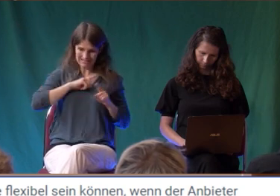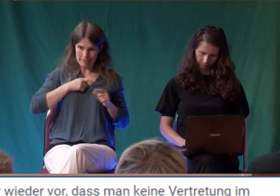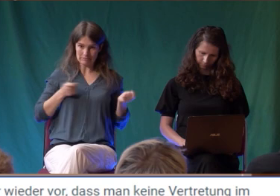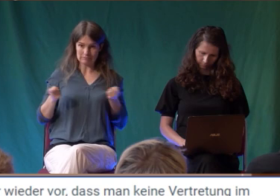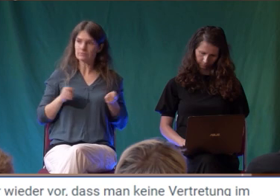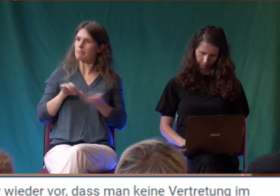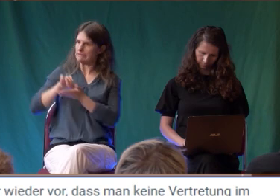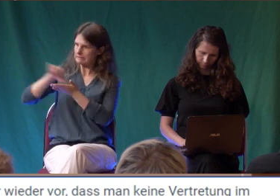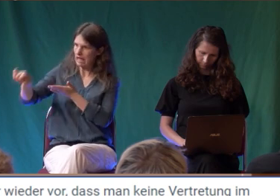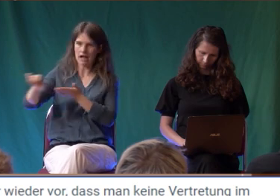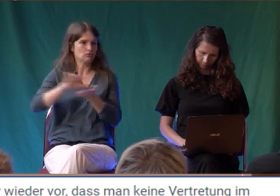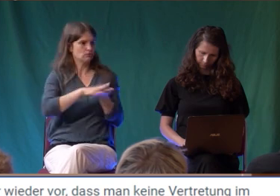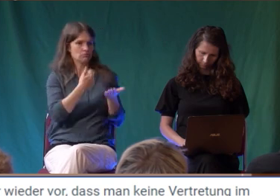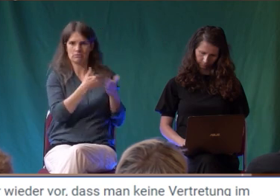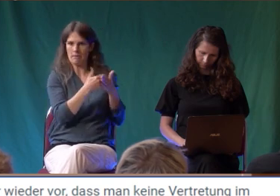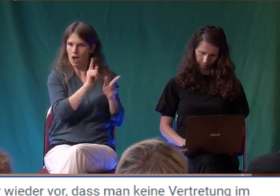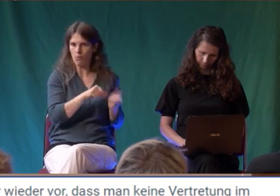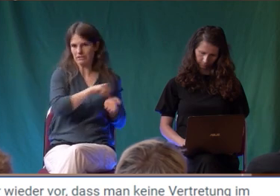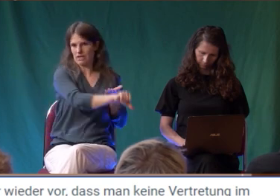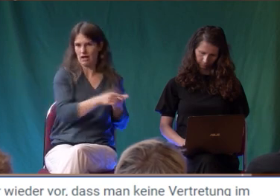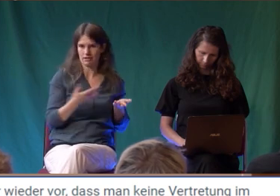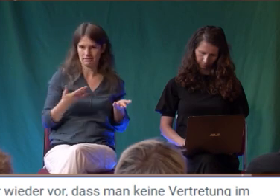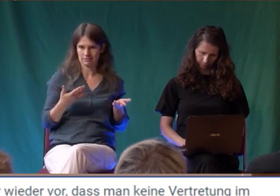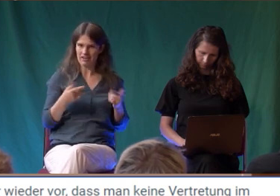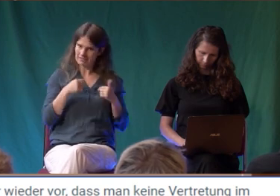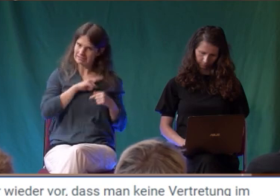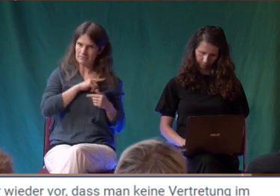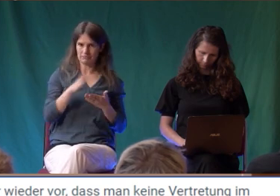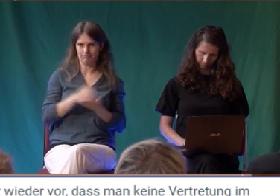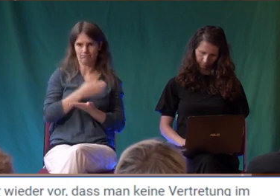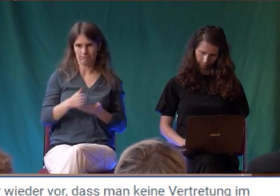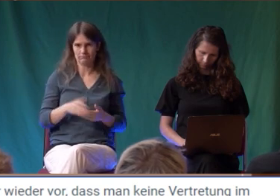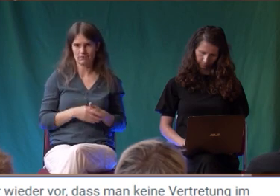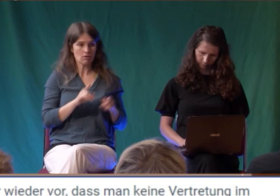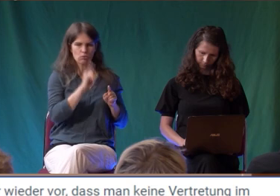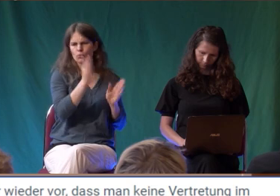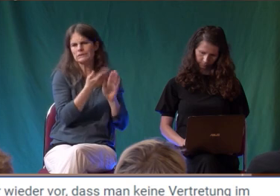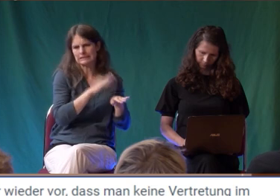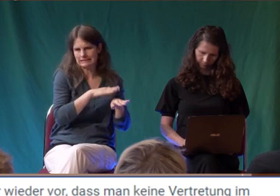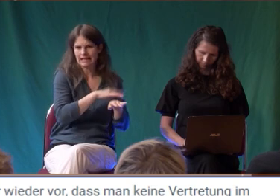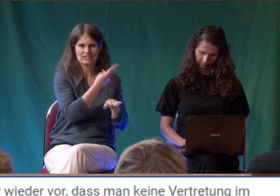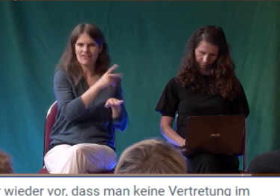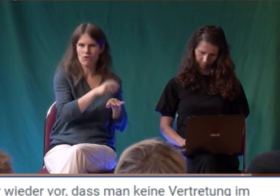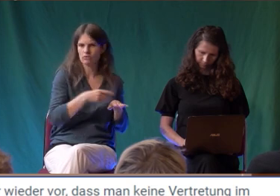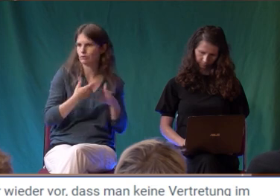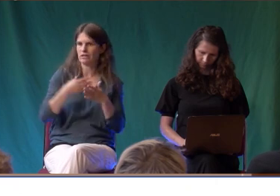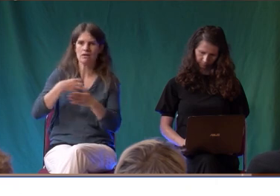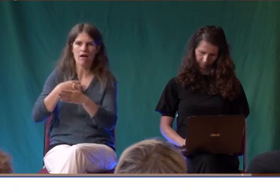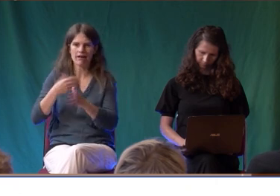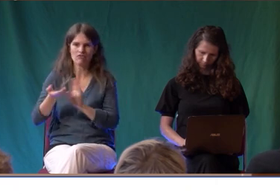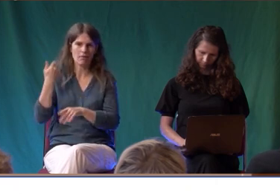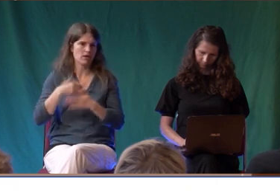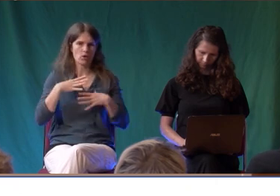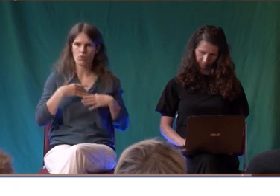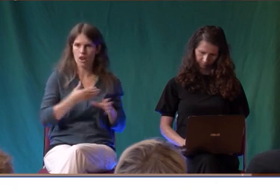Persönlichen Budget zu bezahlen für eine kurze Zeit bis der assistenzanbieter wieder die Krankheit vertreten kann oder die